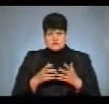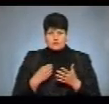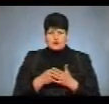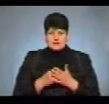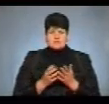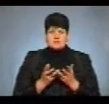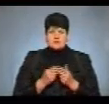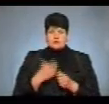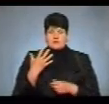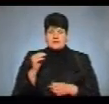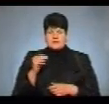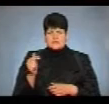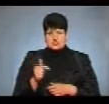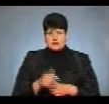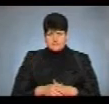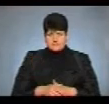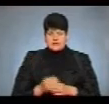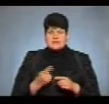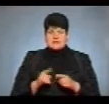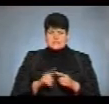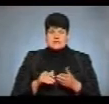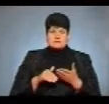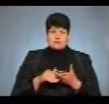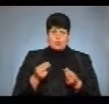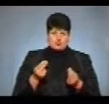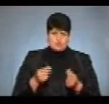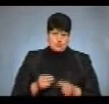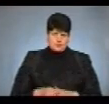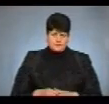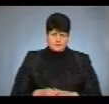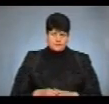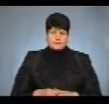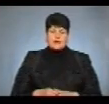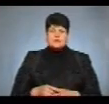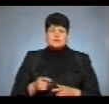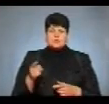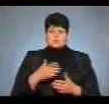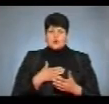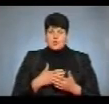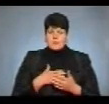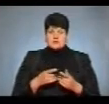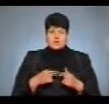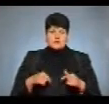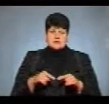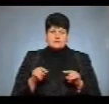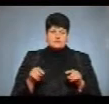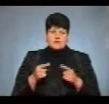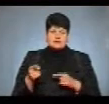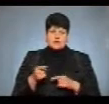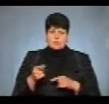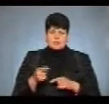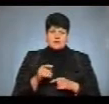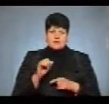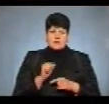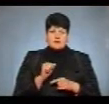тисяч гривень, розповіла Людмила Чеховська. Це спонсорські кошти. Тернопільську громадську організацію «Вірне серце» заснувала тернополянка